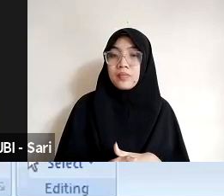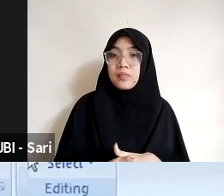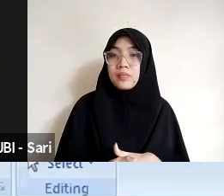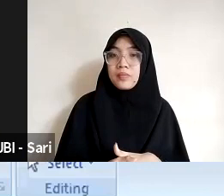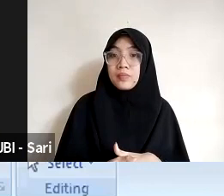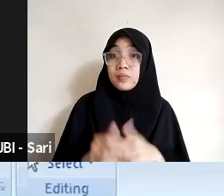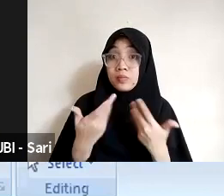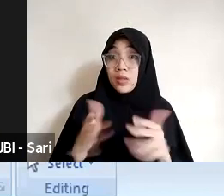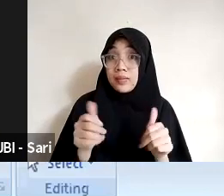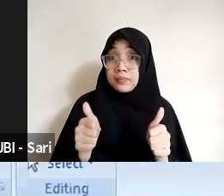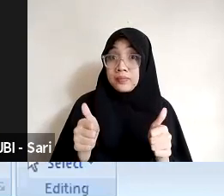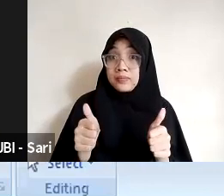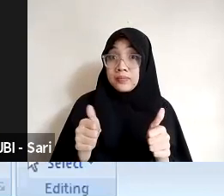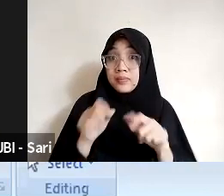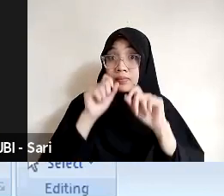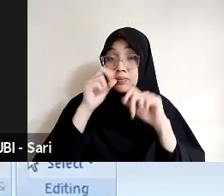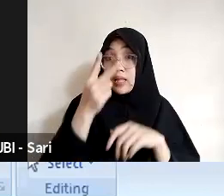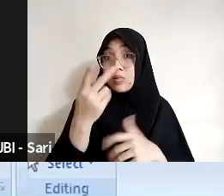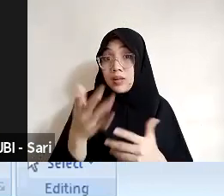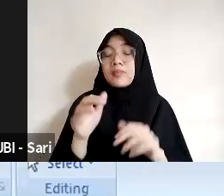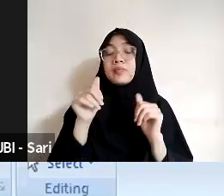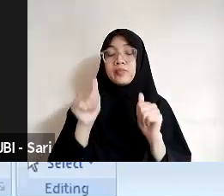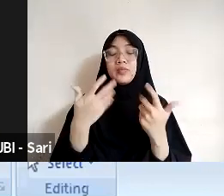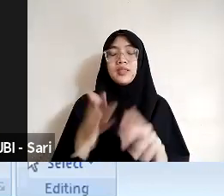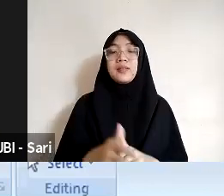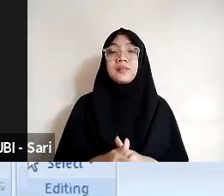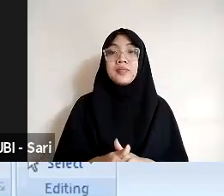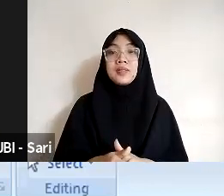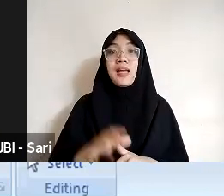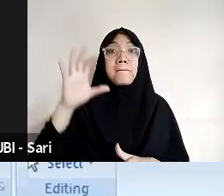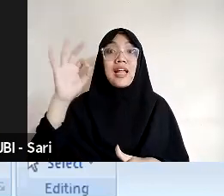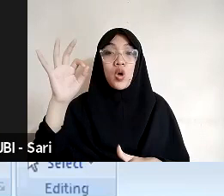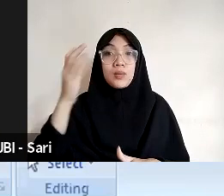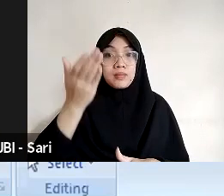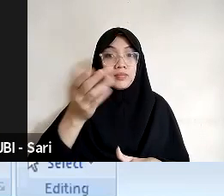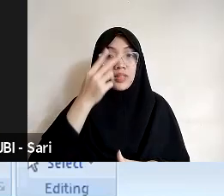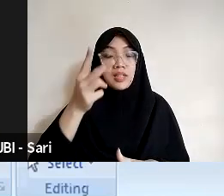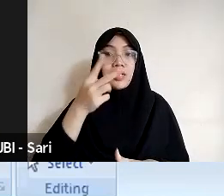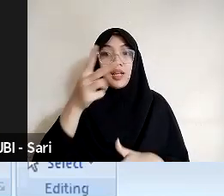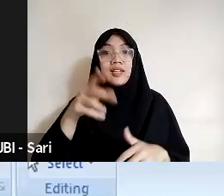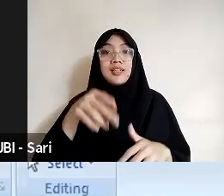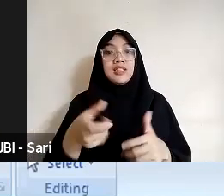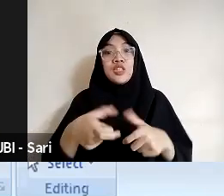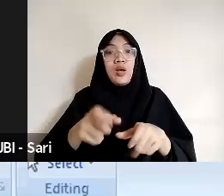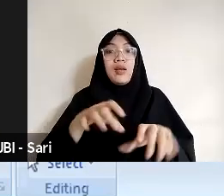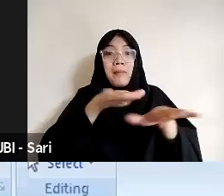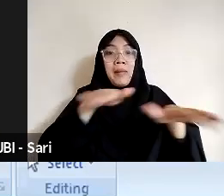Sudah terlihat? Ya, sudah. Sudah. Baksonya ya, silakan dinikmati di meja masing-masing kira-kira